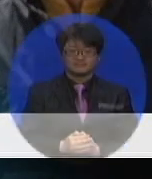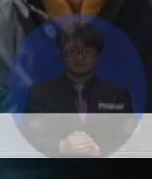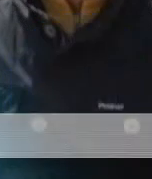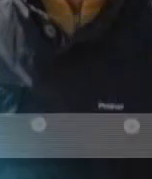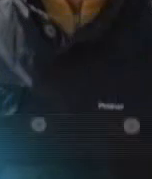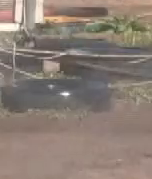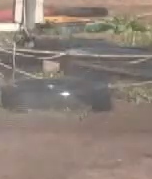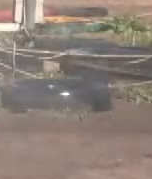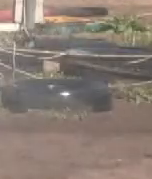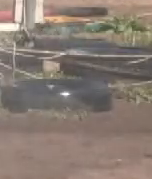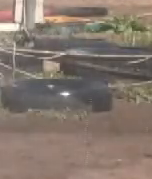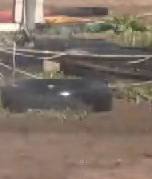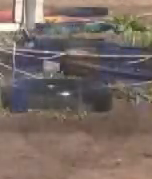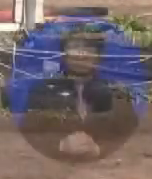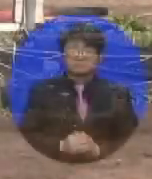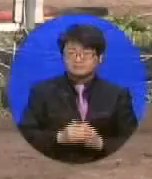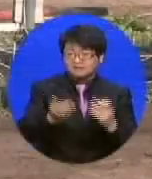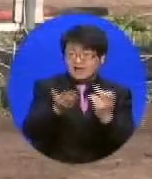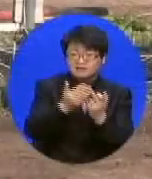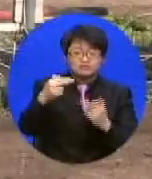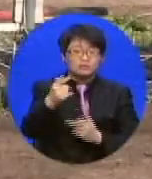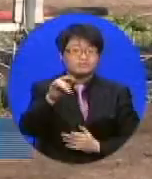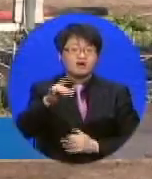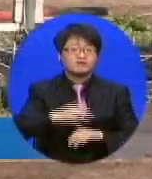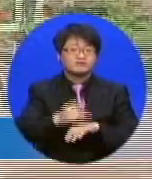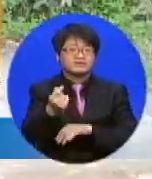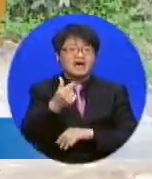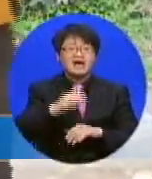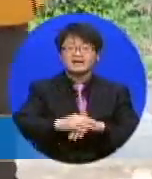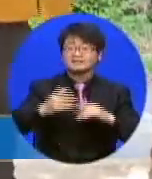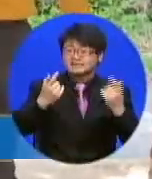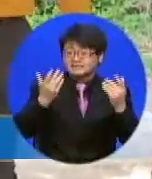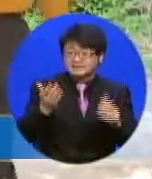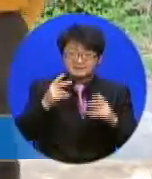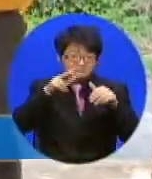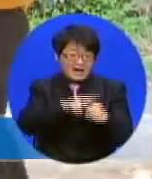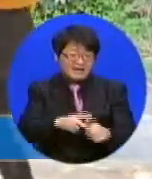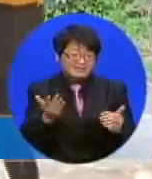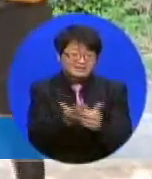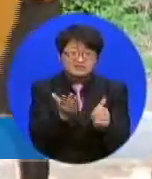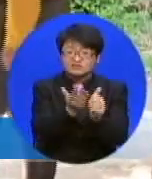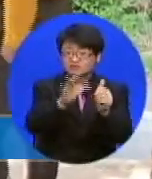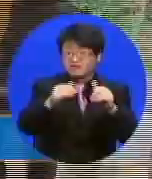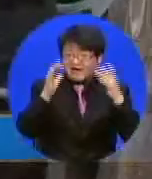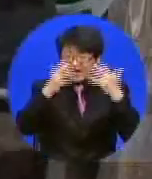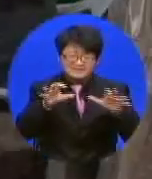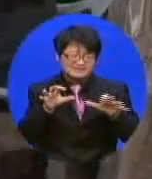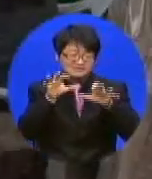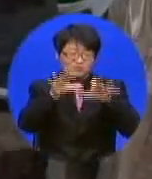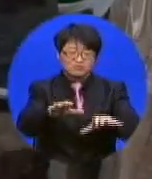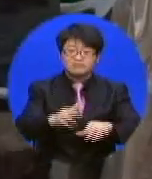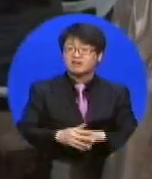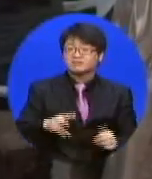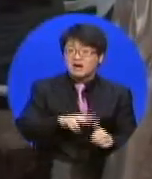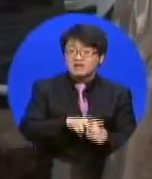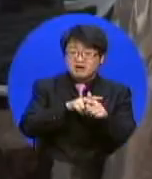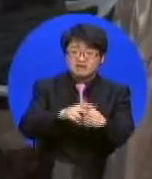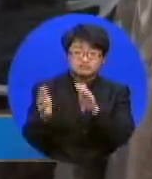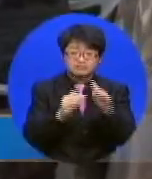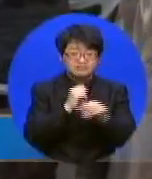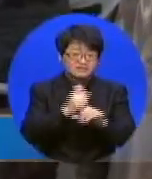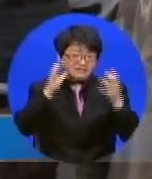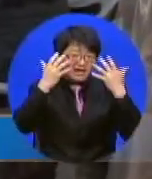소개합니다. 제주시 도평동의 작은 목장으로 아이들이 속속 몰려듭니다. 말을 탈 채비를 하는